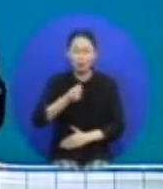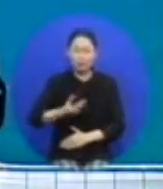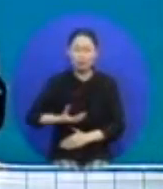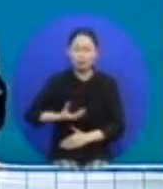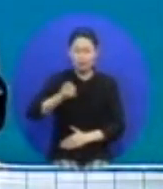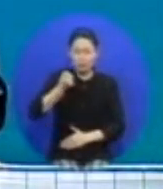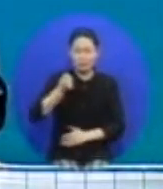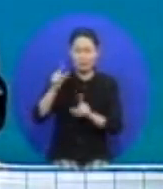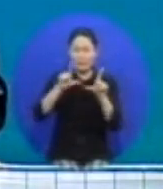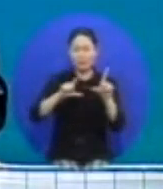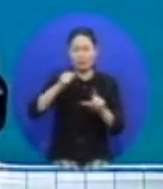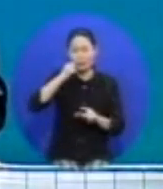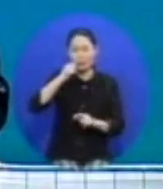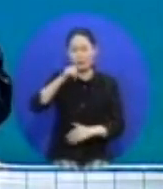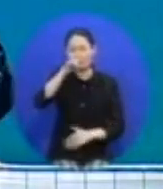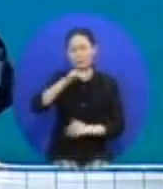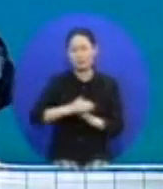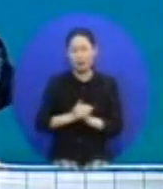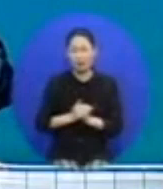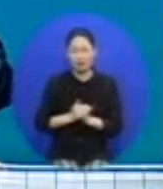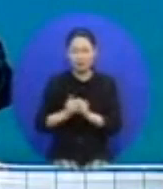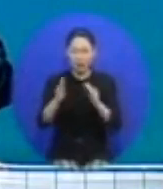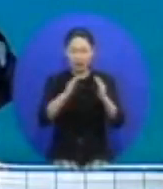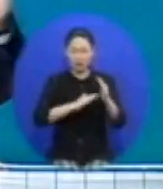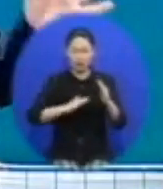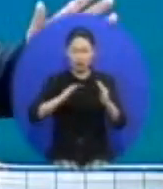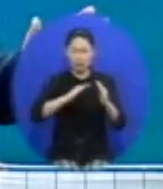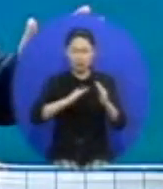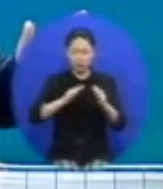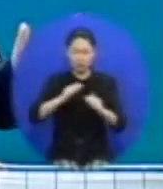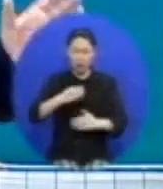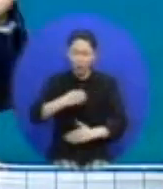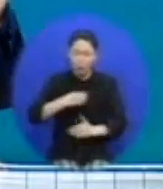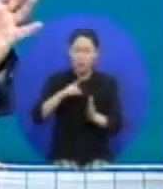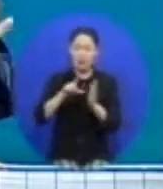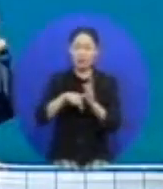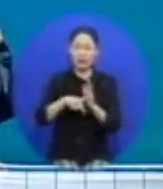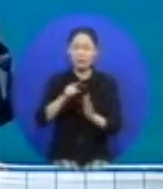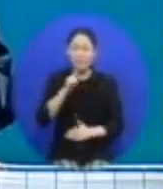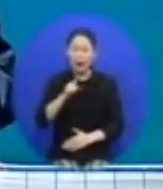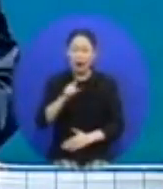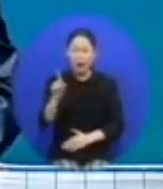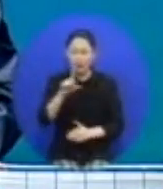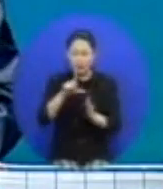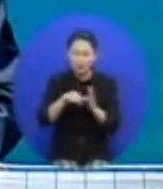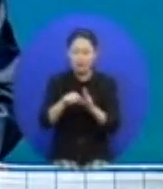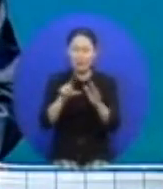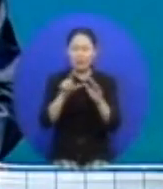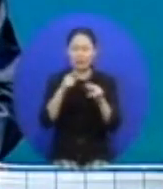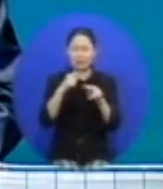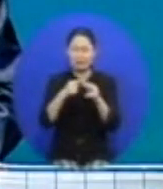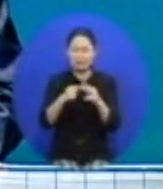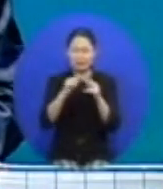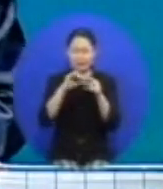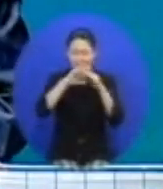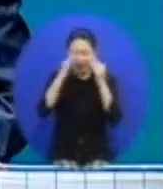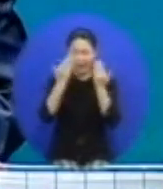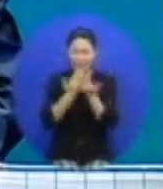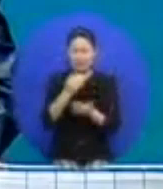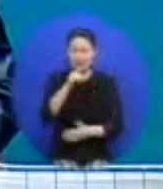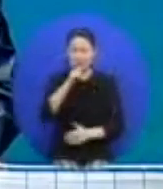살지 못하는 겁니다 그래서 가정이 위기라는 말은 어느 시대나 다 있었던 말이에요